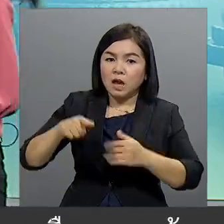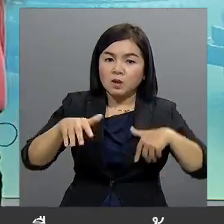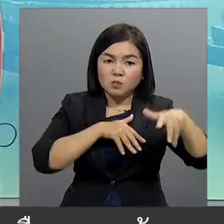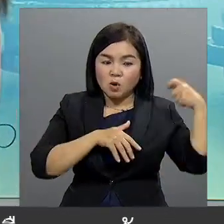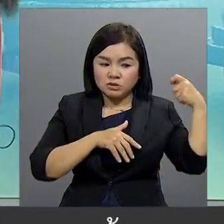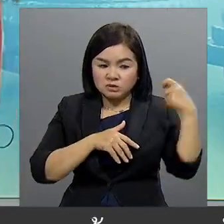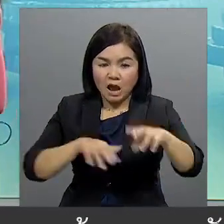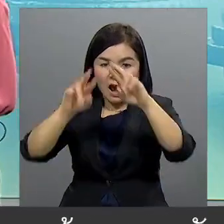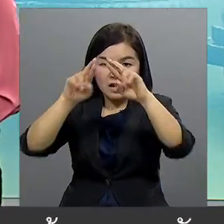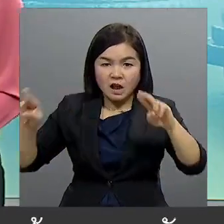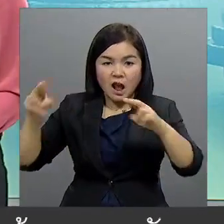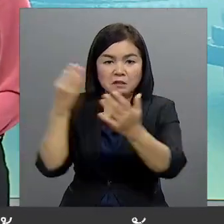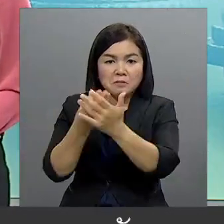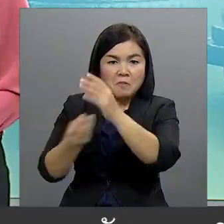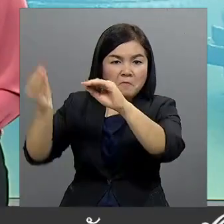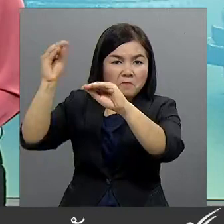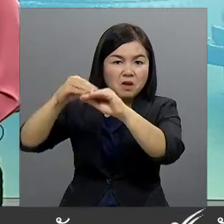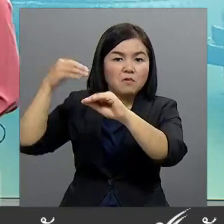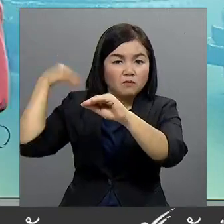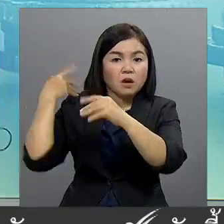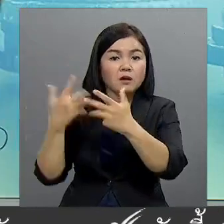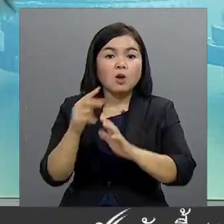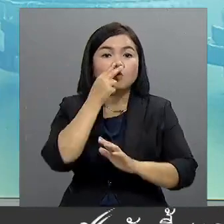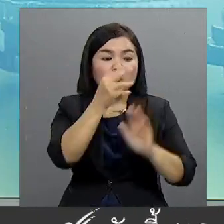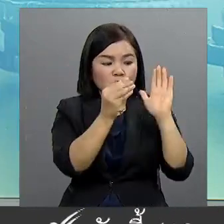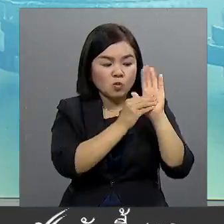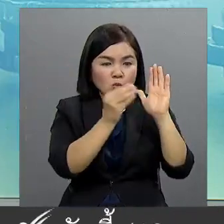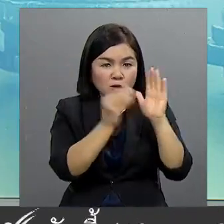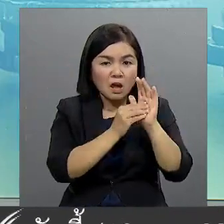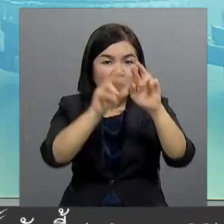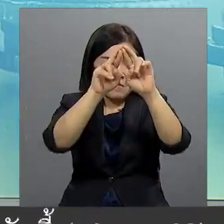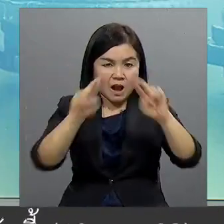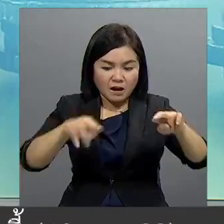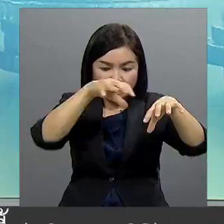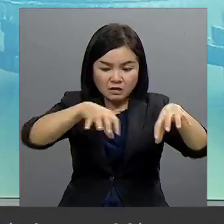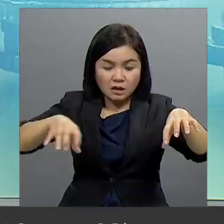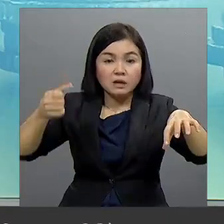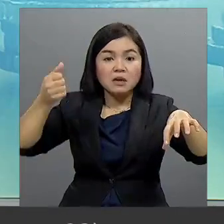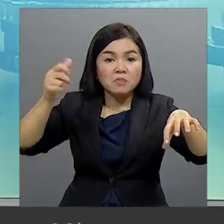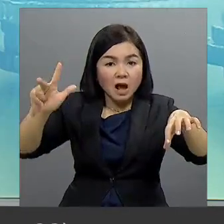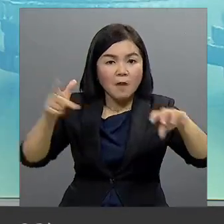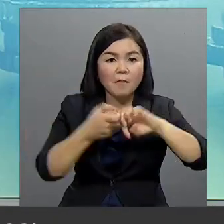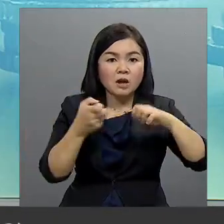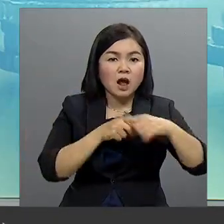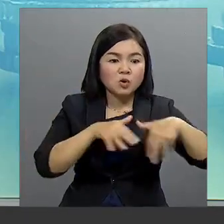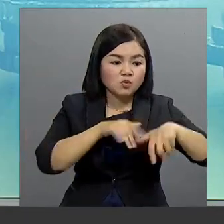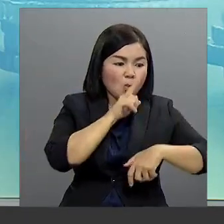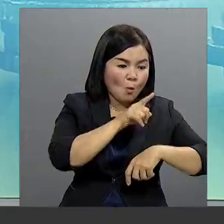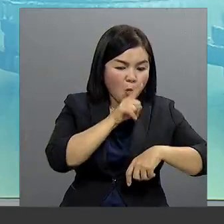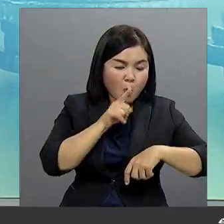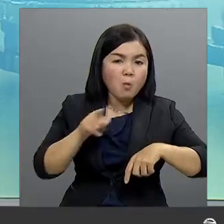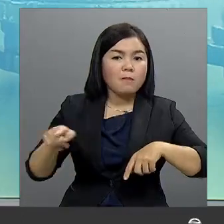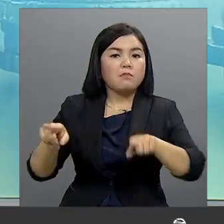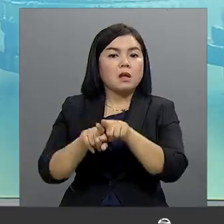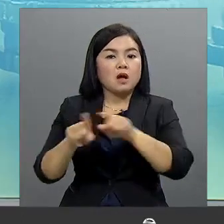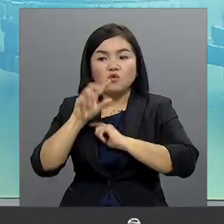ฤิกายนทผ่านมาเฉพาะใกรงเทพมี 13 ร้านค้าที่ถูกร้องเรียนเข้ามาแล้วก็ส่วนใหญ่เป็ราน